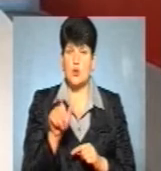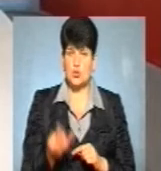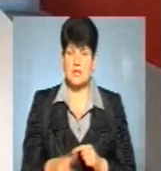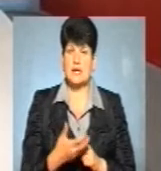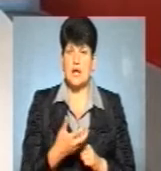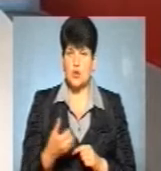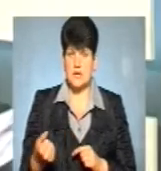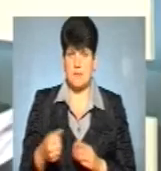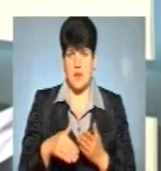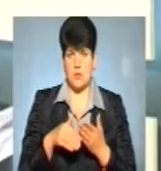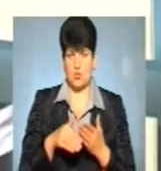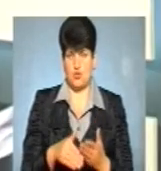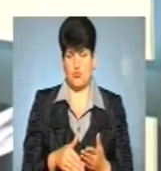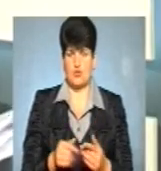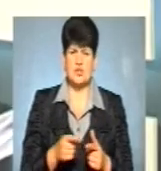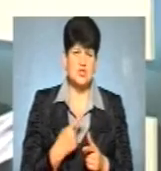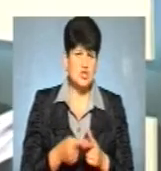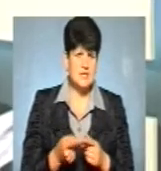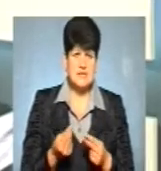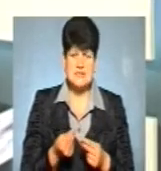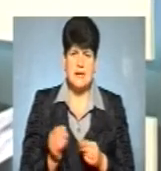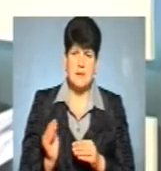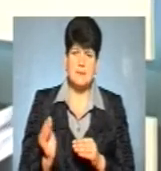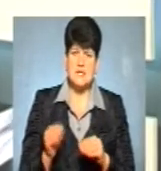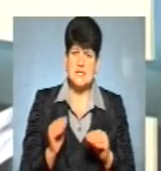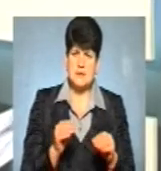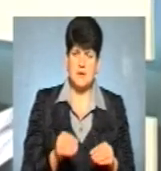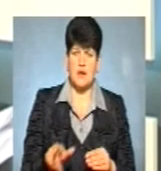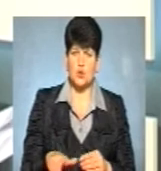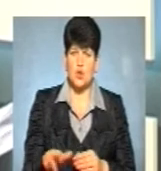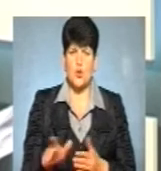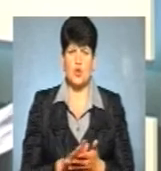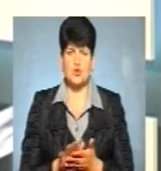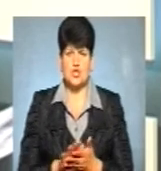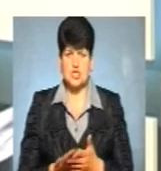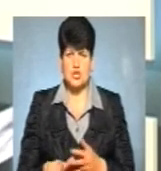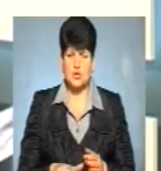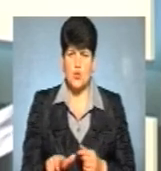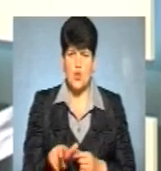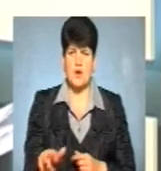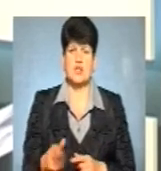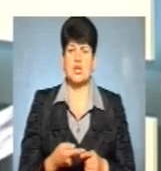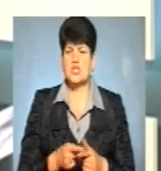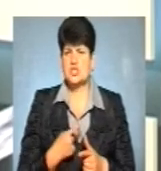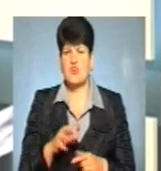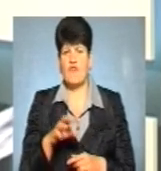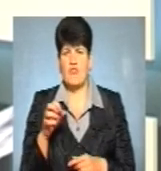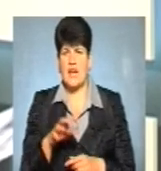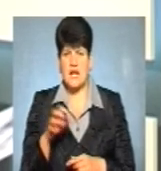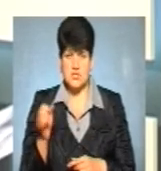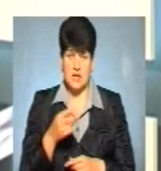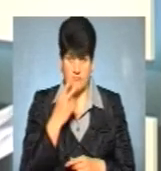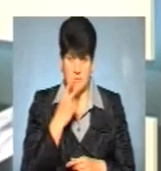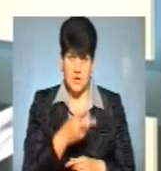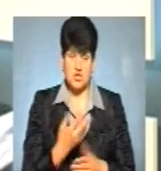чи іншу допомогу. Чи це є підсипка дороги, чи є це очищення дороги, чи це є викачка. Ось бачите, знову ж